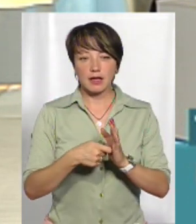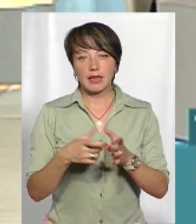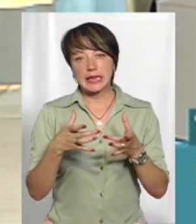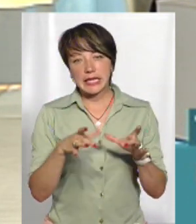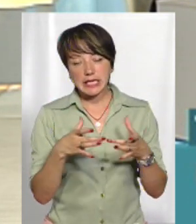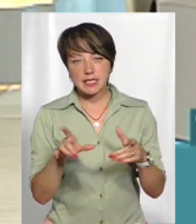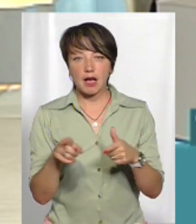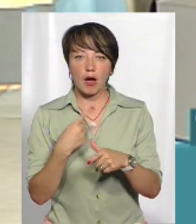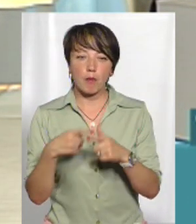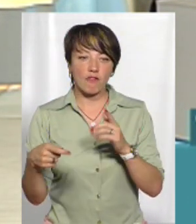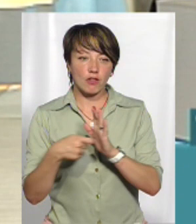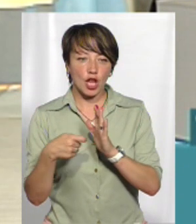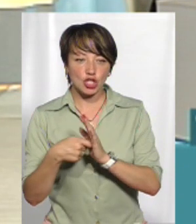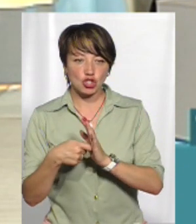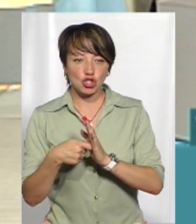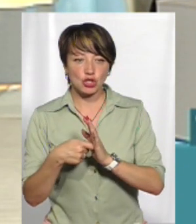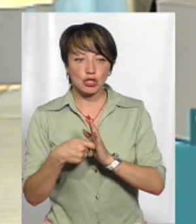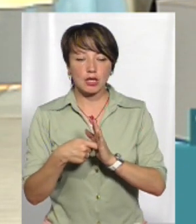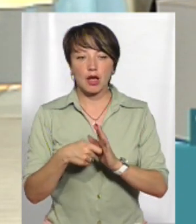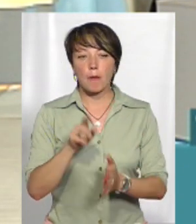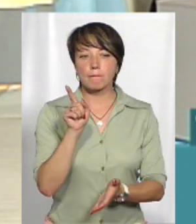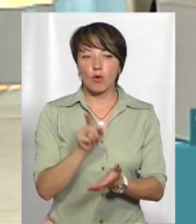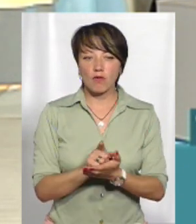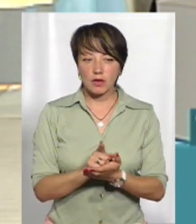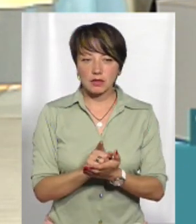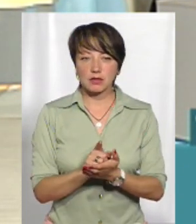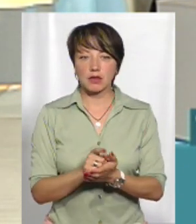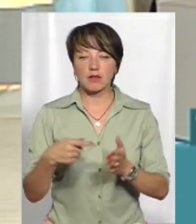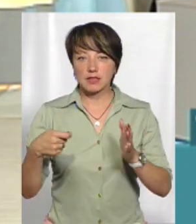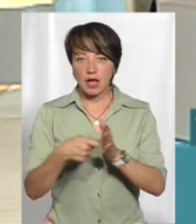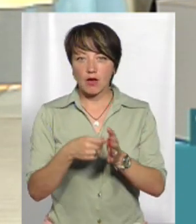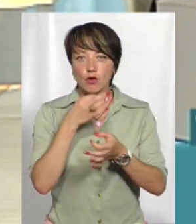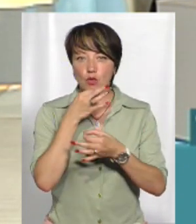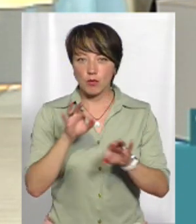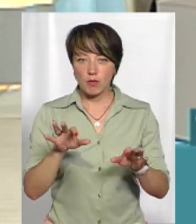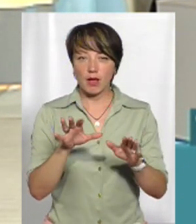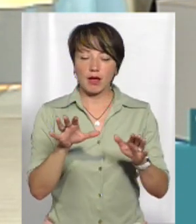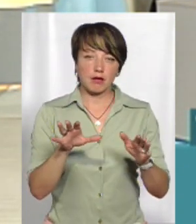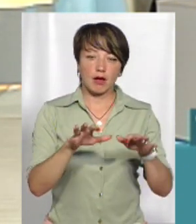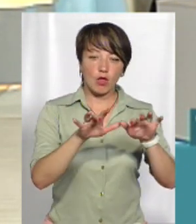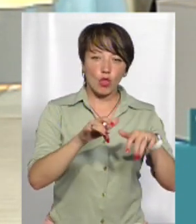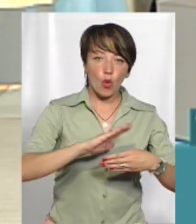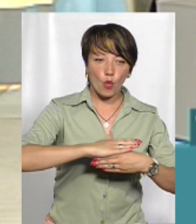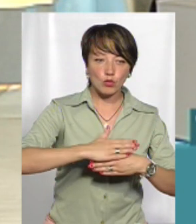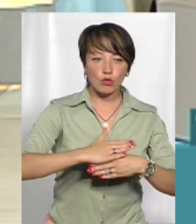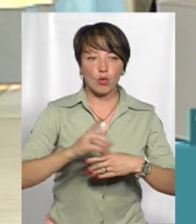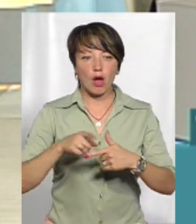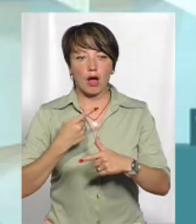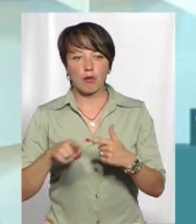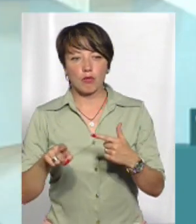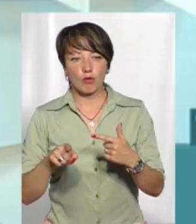на диску, чи це на флешці, він повинен її вставити в будь-який пристрій, ноутбук,